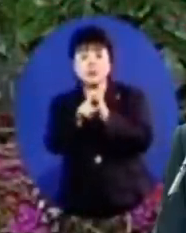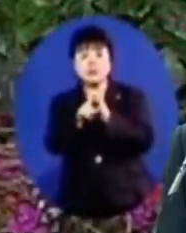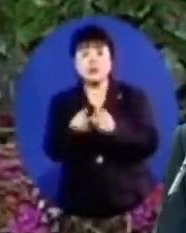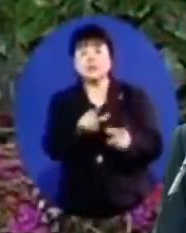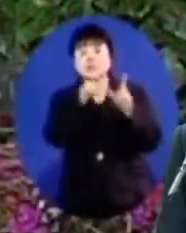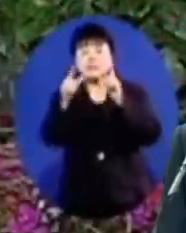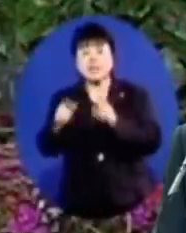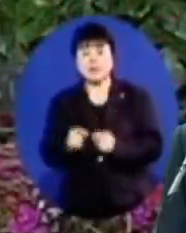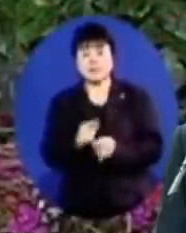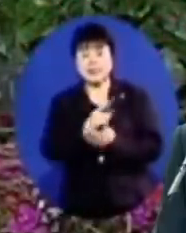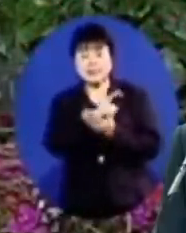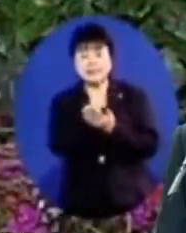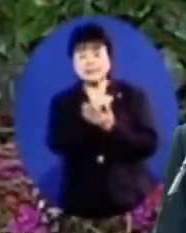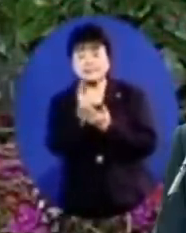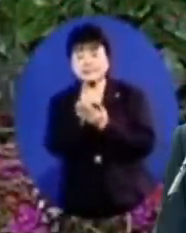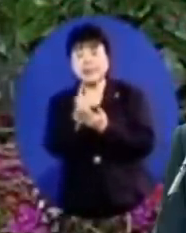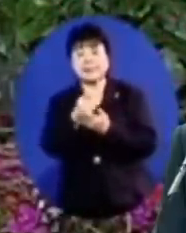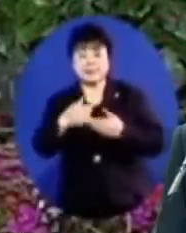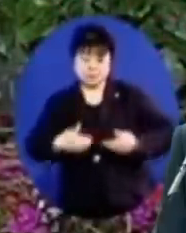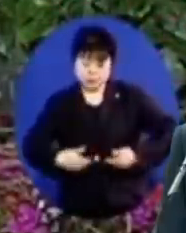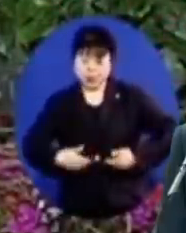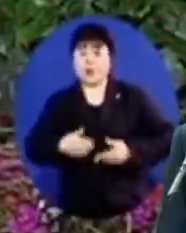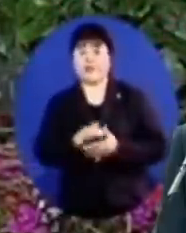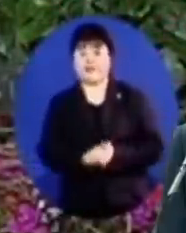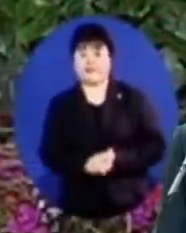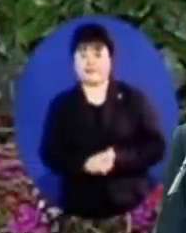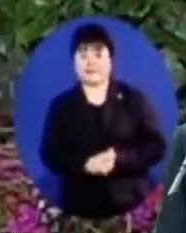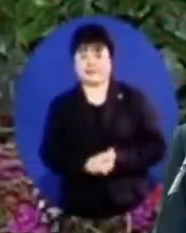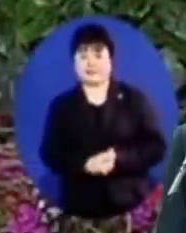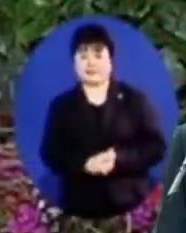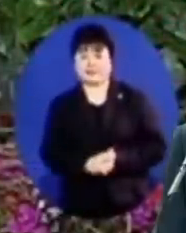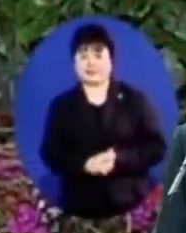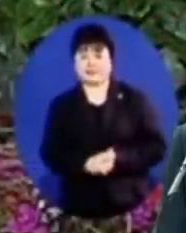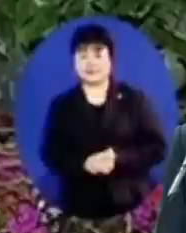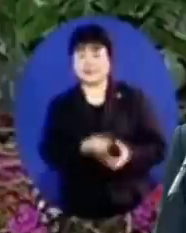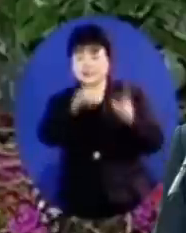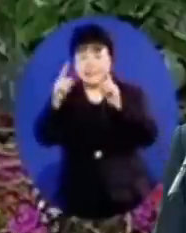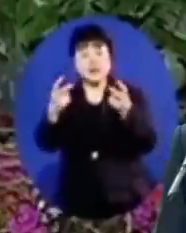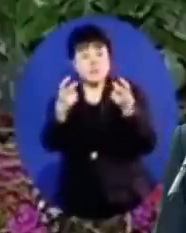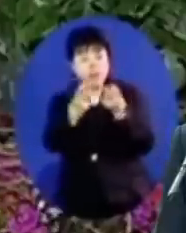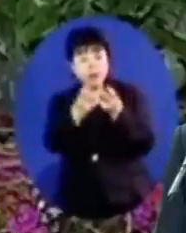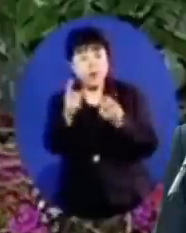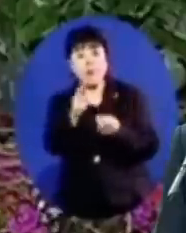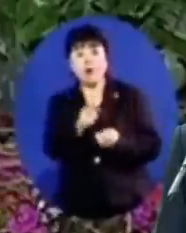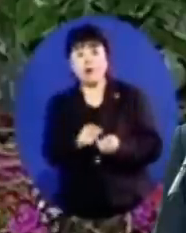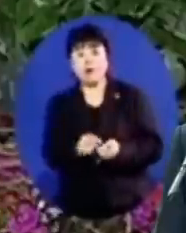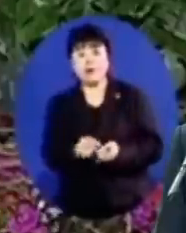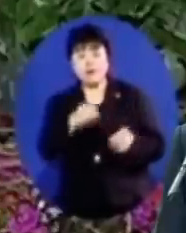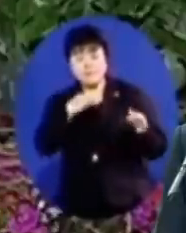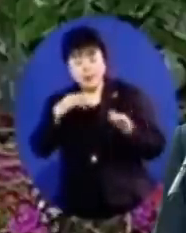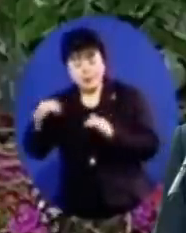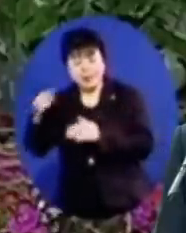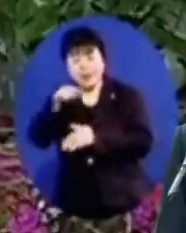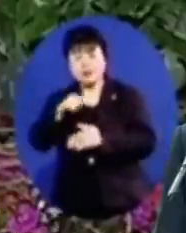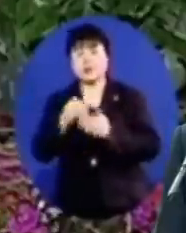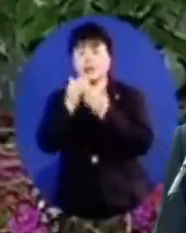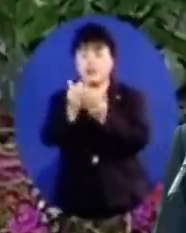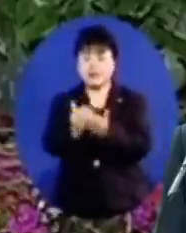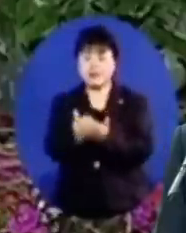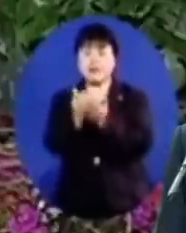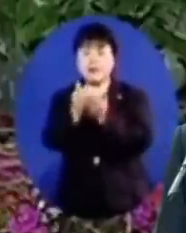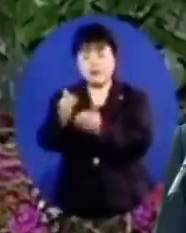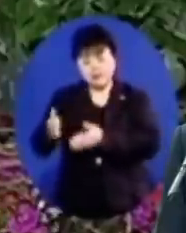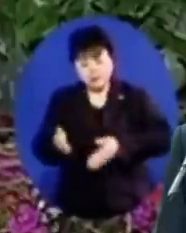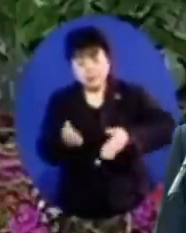삶의 나침반을 꼭 가지고 있어야만 하는 것입니다. 어떻게 살아야 하느냐? 이 망망대해의 인생의